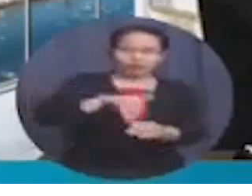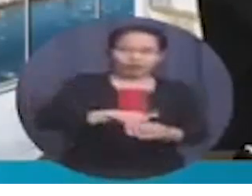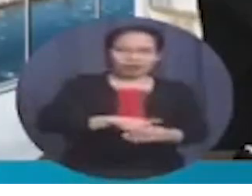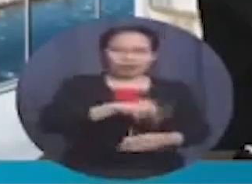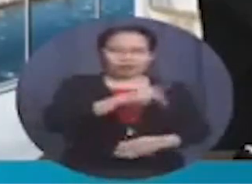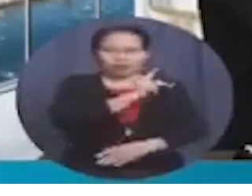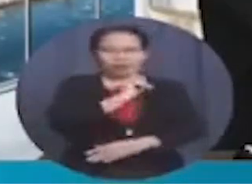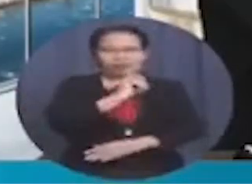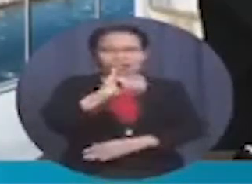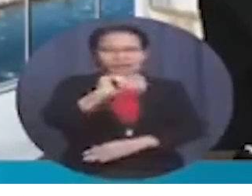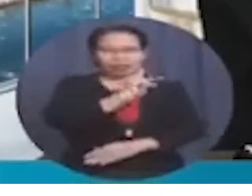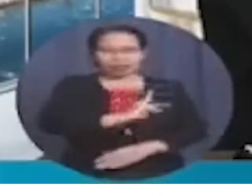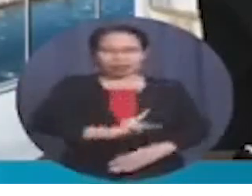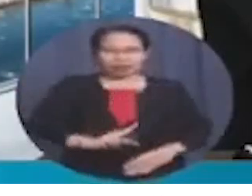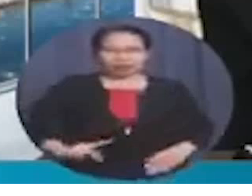Born is the